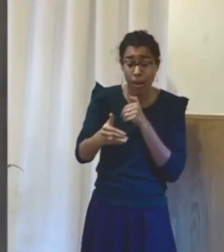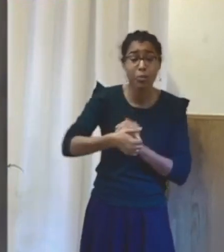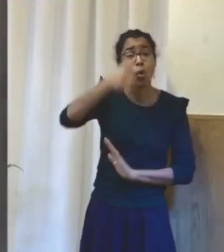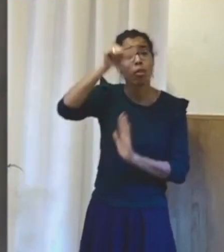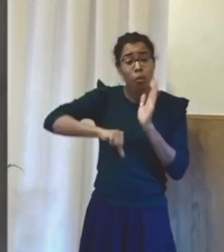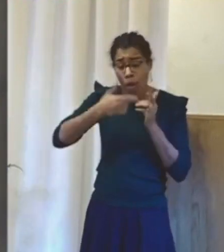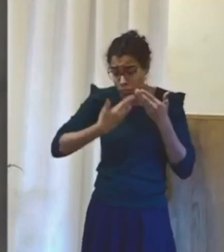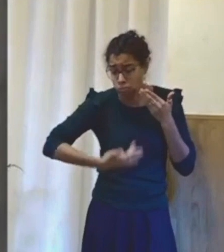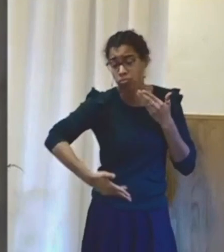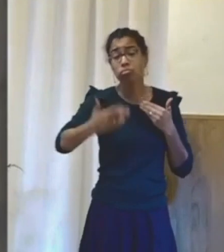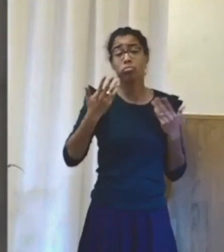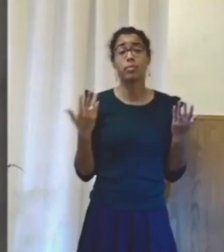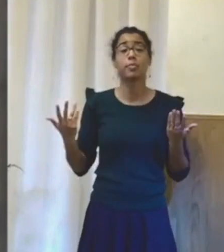mois.